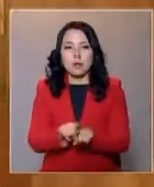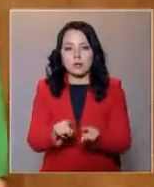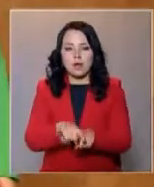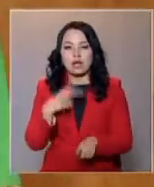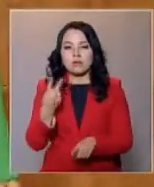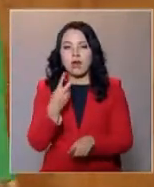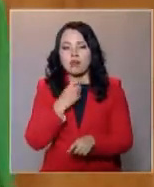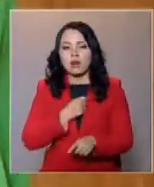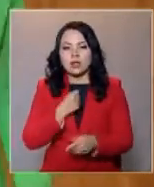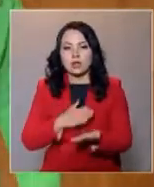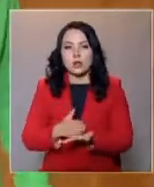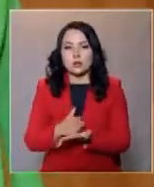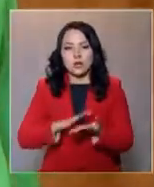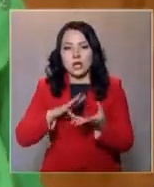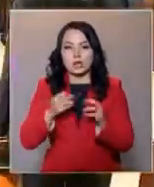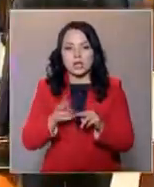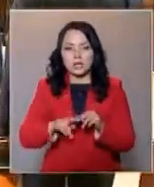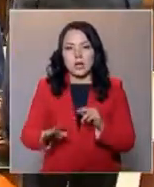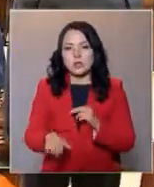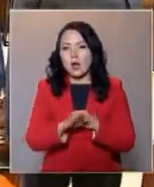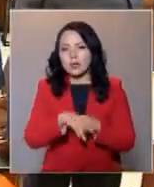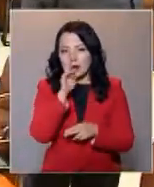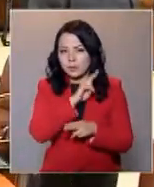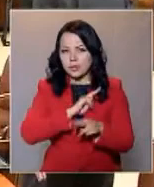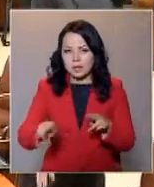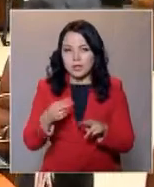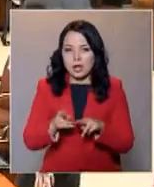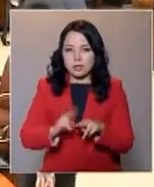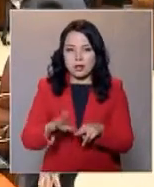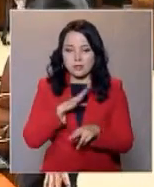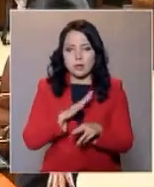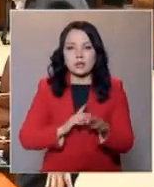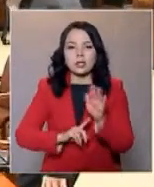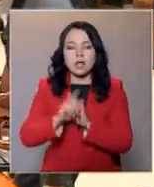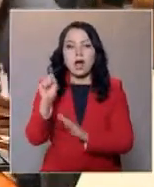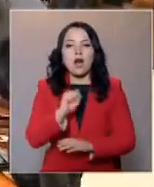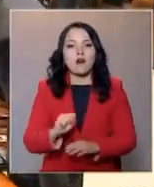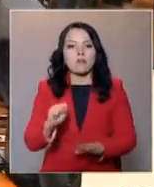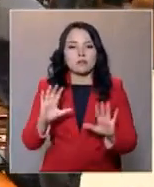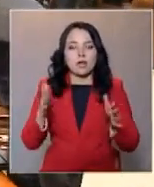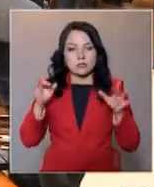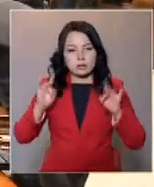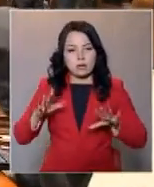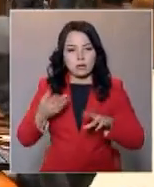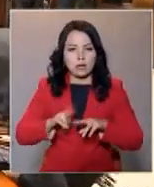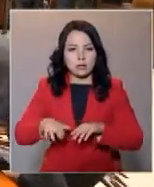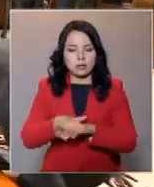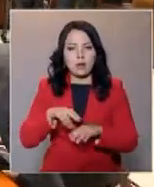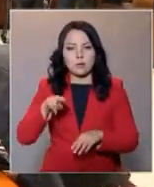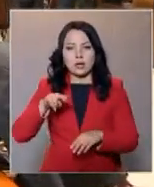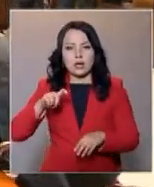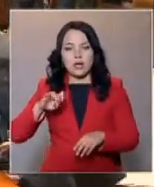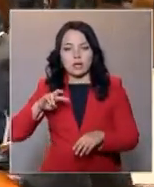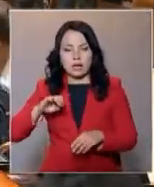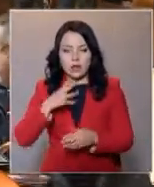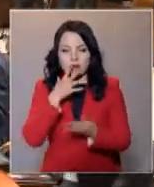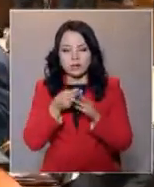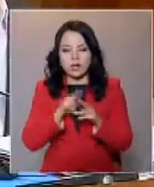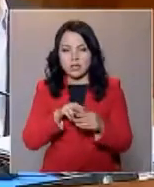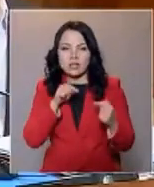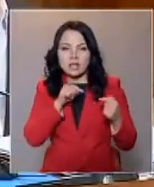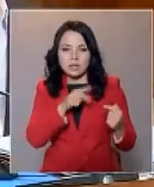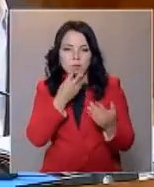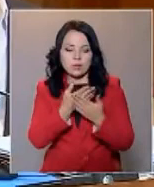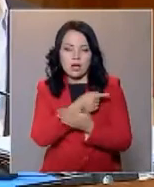Двое военнослужащих в результате лишились ног. Это произошло в начале августа, но Пхеньян по-прежнему отрицает свою причастность к